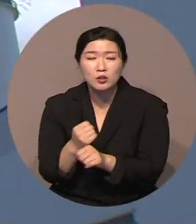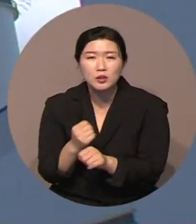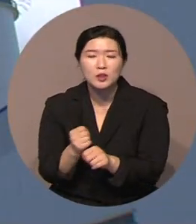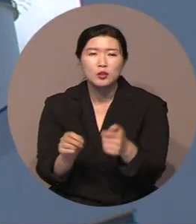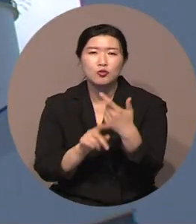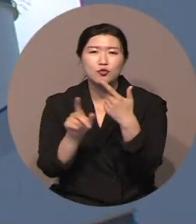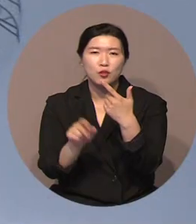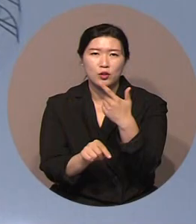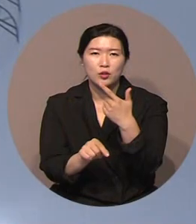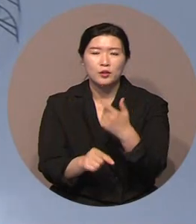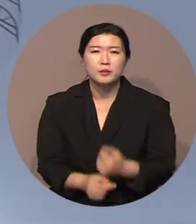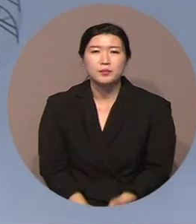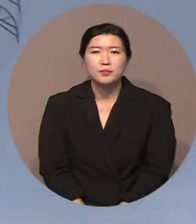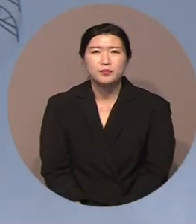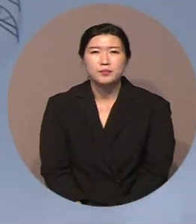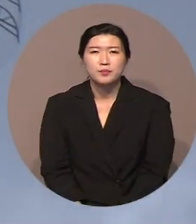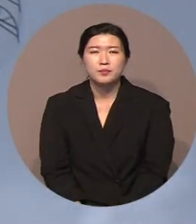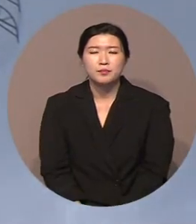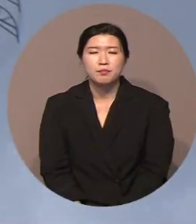제정관을 지난 6월 발의했습니다